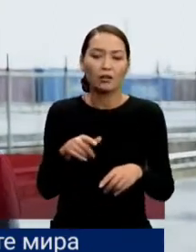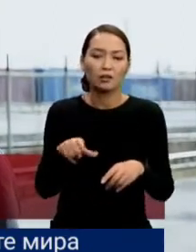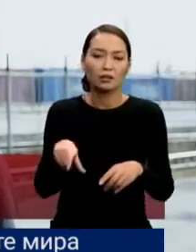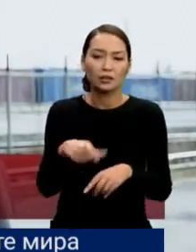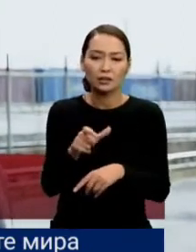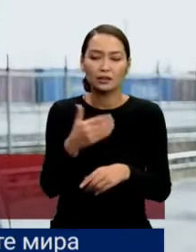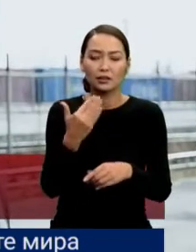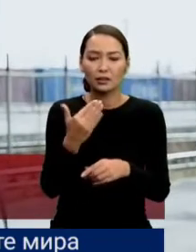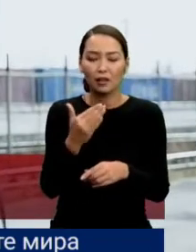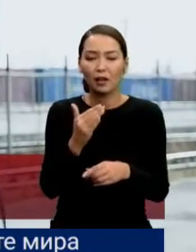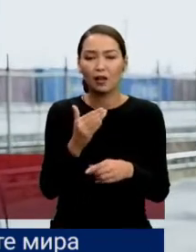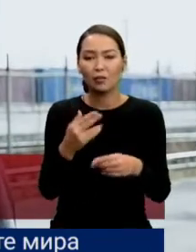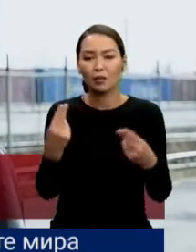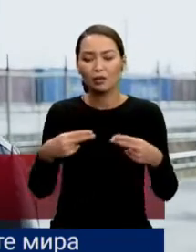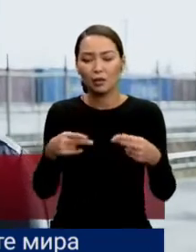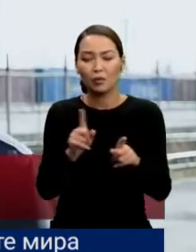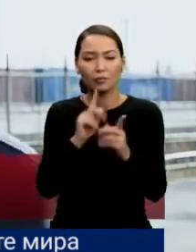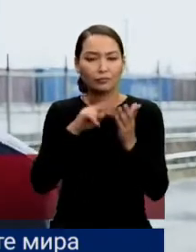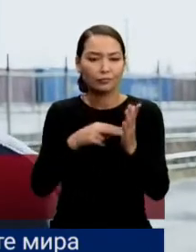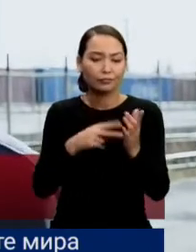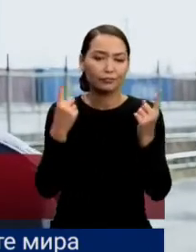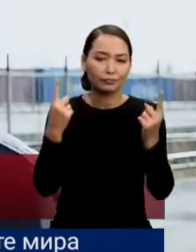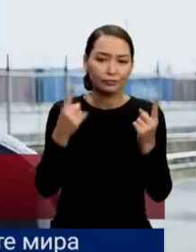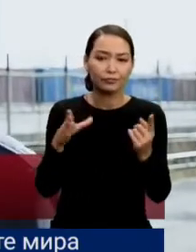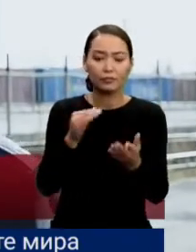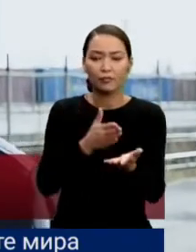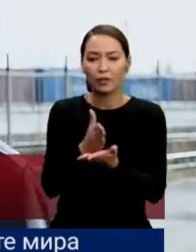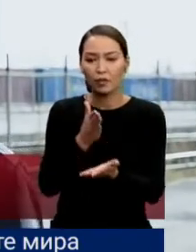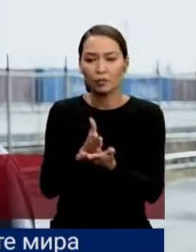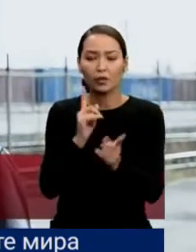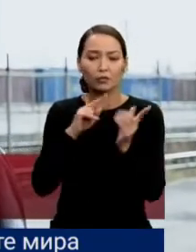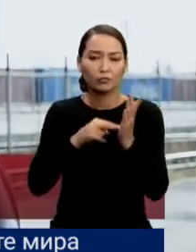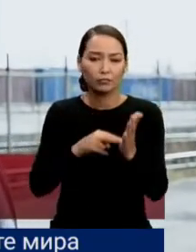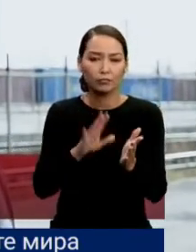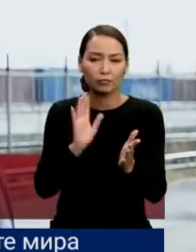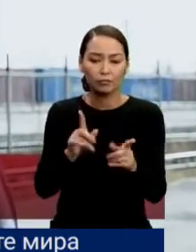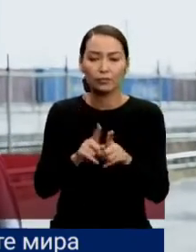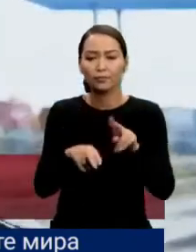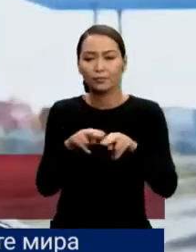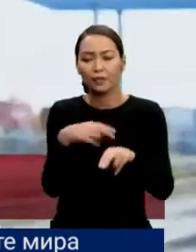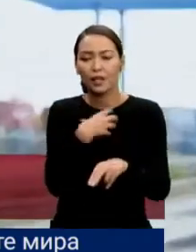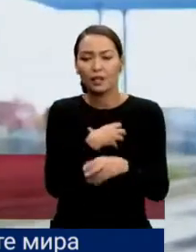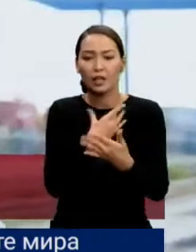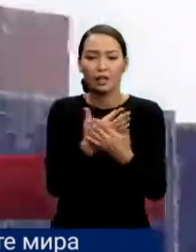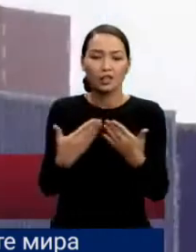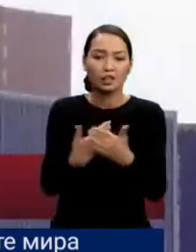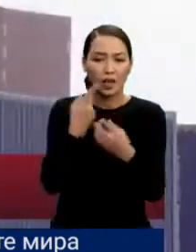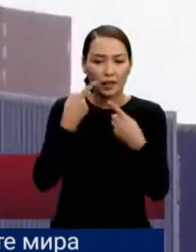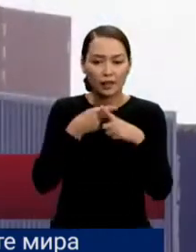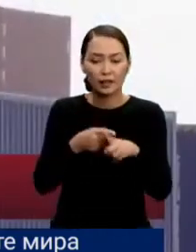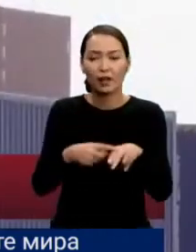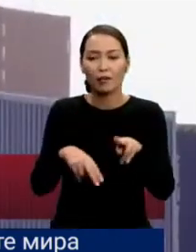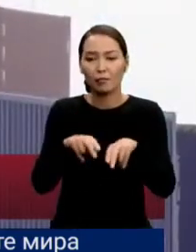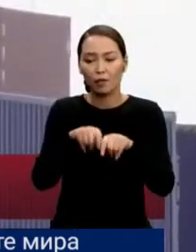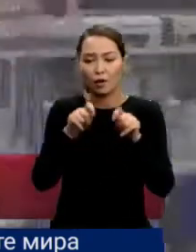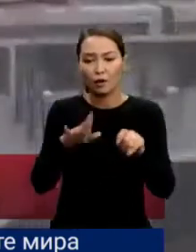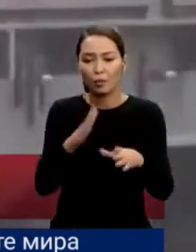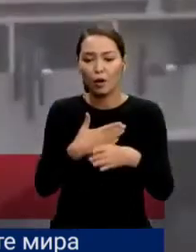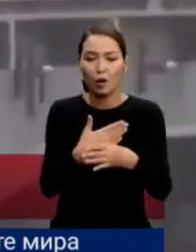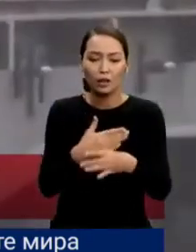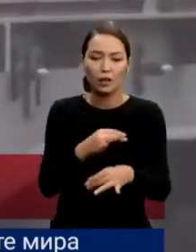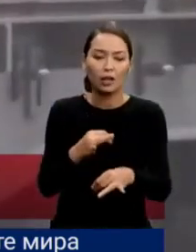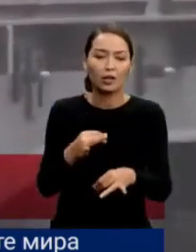мақсатында қомақты қаржы бағыттау жоспарлануда. Оның есебінен жаңа қоймалар салынып, қажетті жаңа техникалар алынады. Терминал арқылы түрлі техника